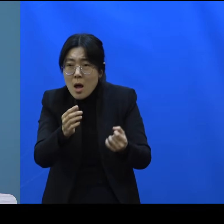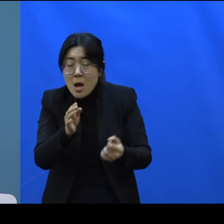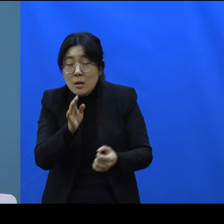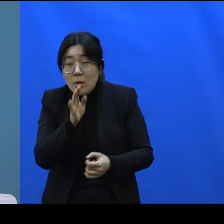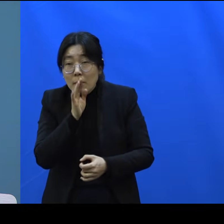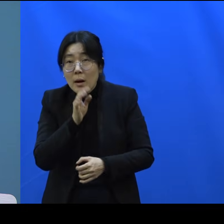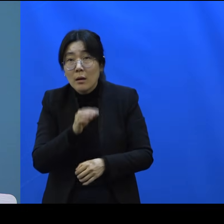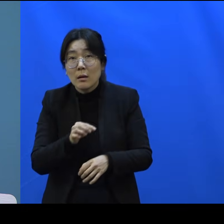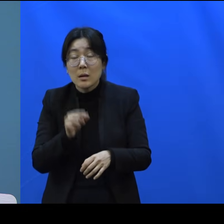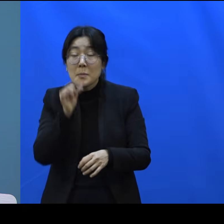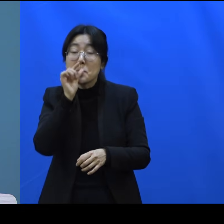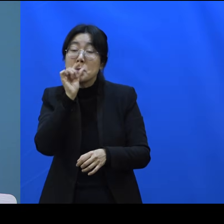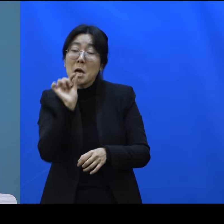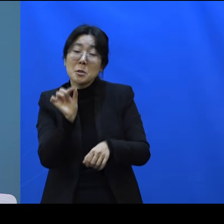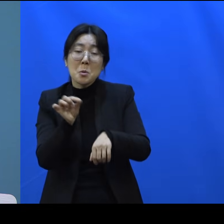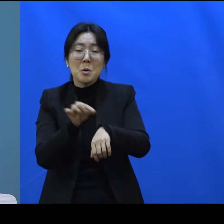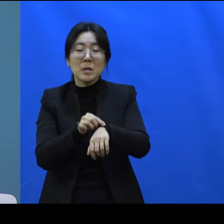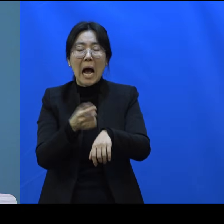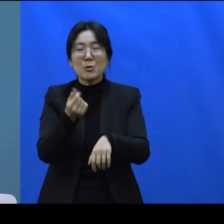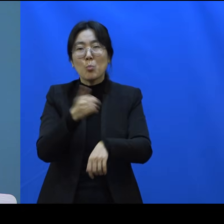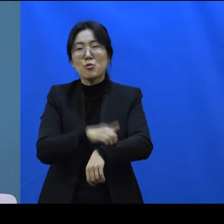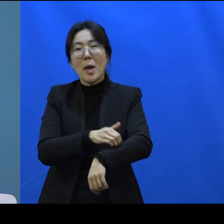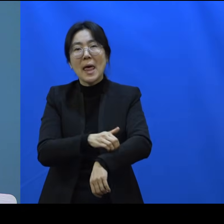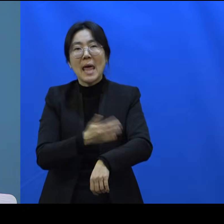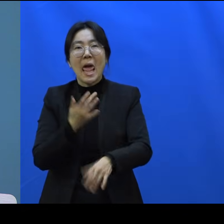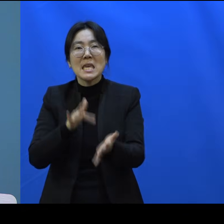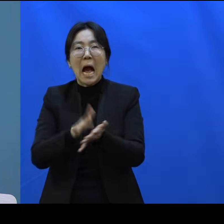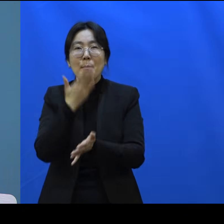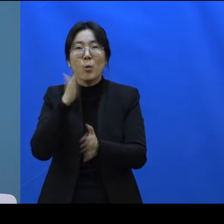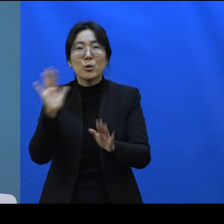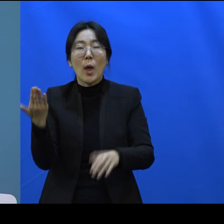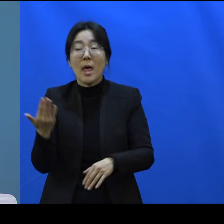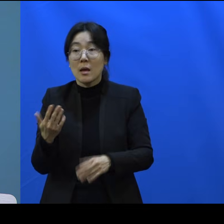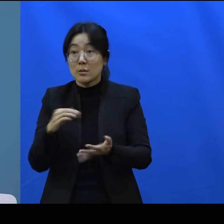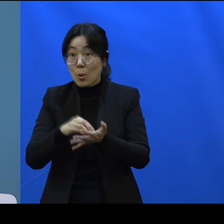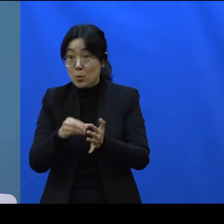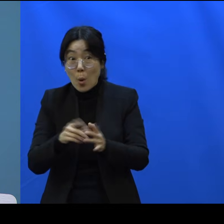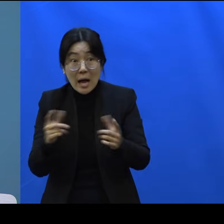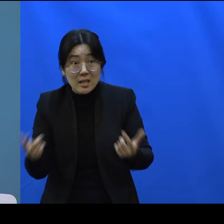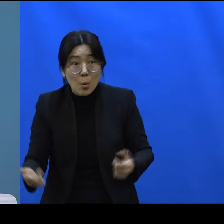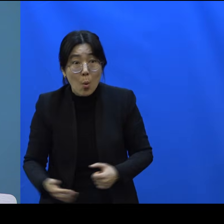약간 가시가 있어서 불편하다, 이게 아니에요. 불편한 정도가 아니고